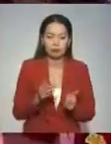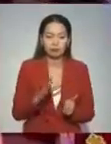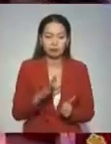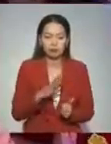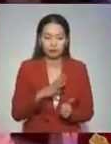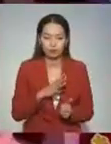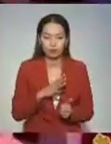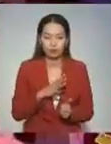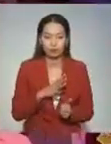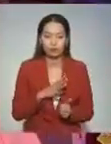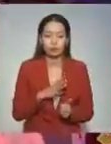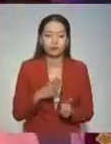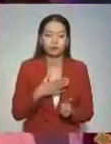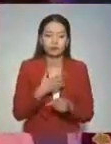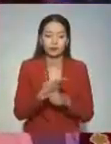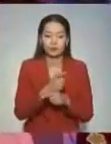бос уақытында билеген ұнайды.